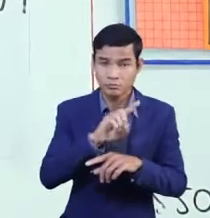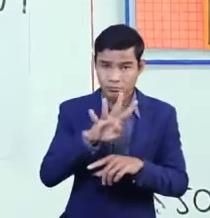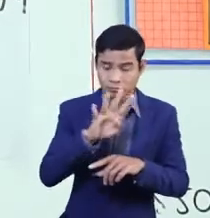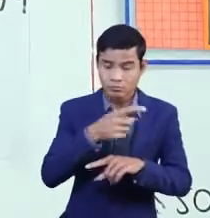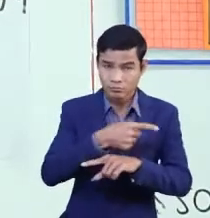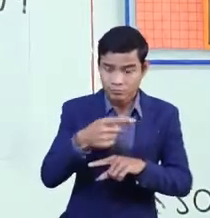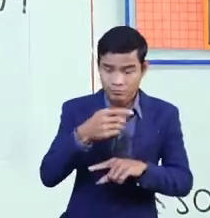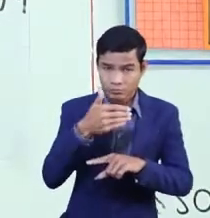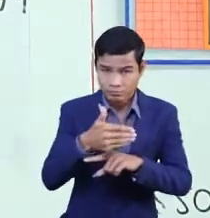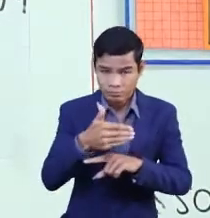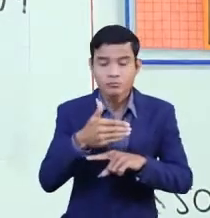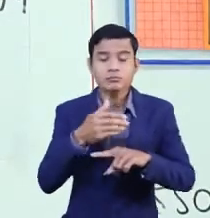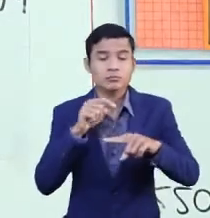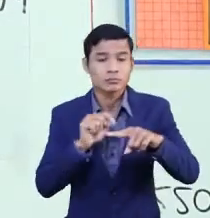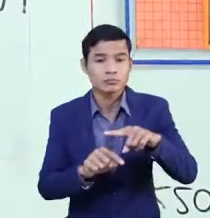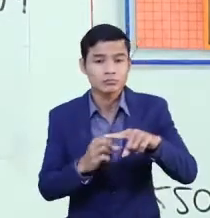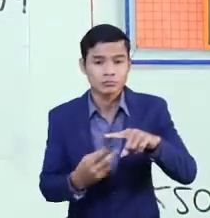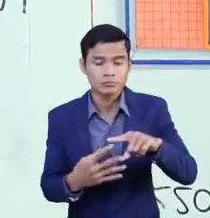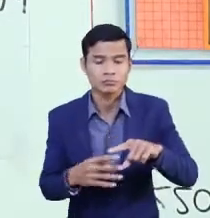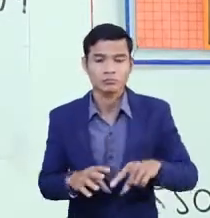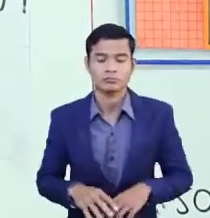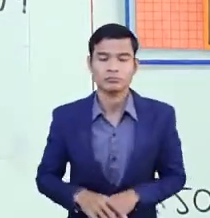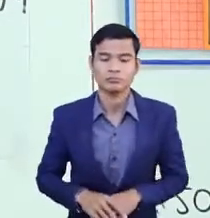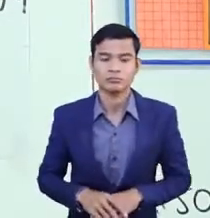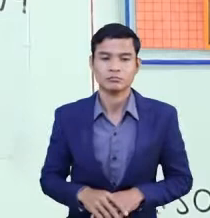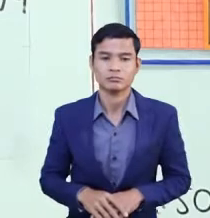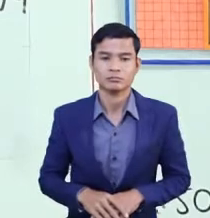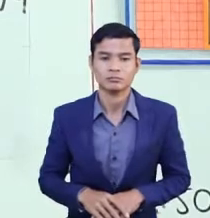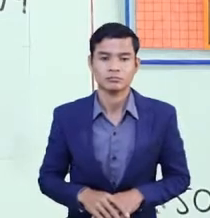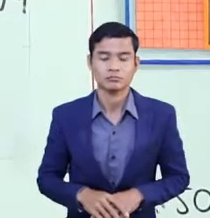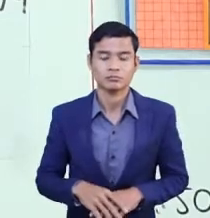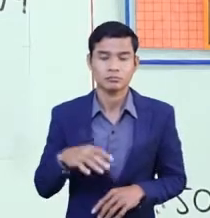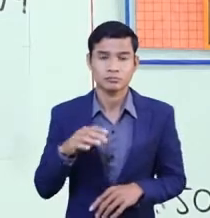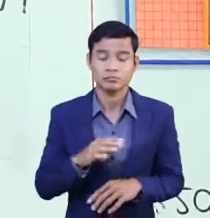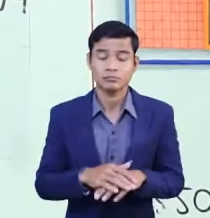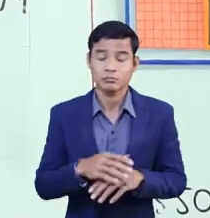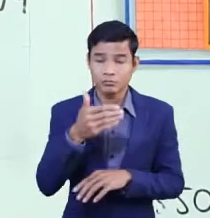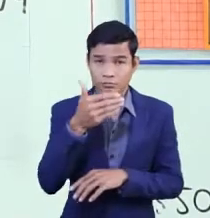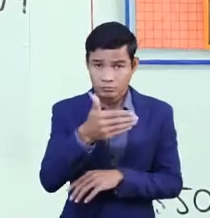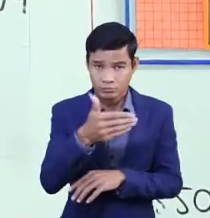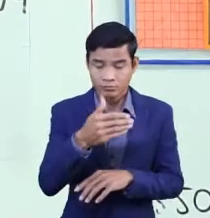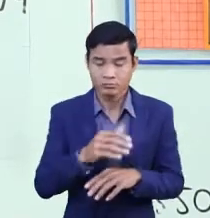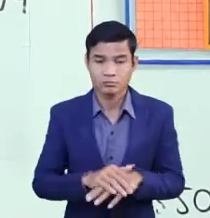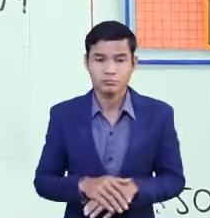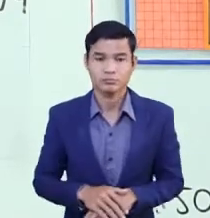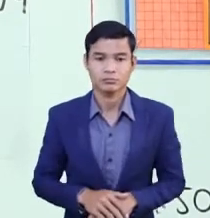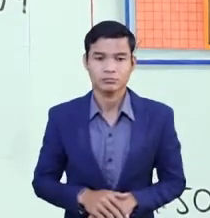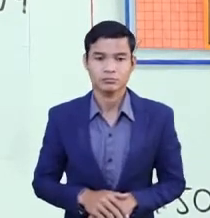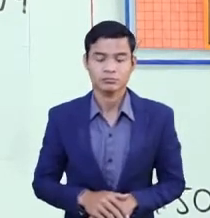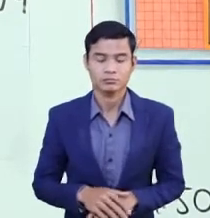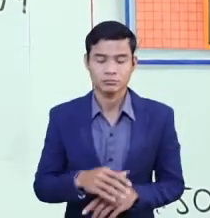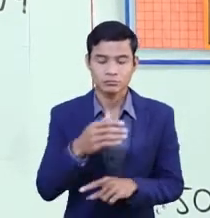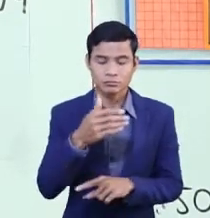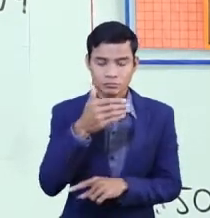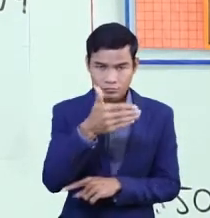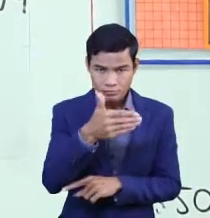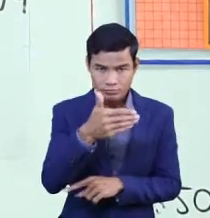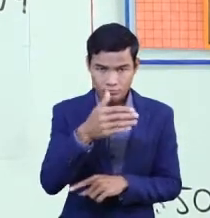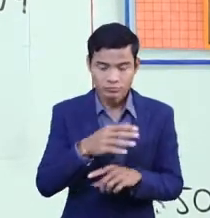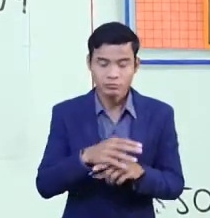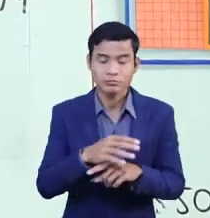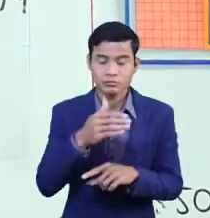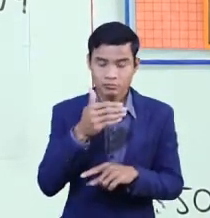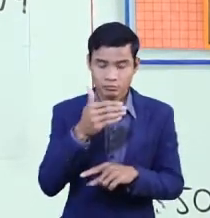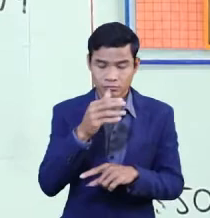ល់ប៉ុន្មានកូនតោះចាប់ដើមគិតជាមួយអ្នកគ្រូតោះអញ្ចឹងយើងមាន9ក្នុង7ណារៀងរាល់ដល់14តោះ9ហើយ